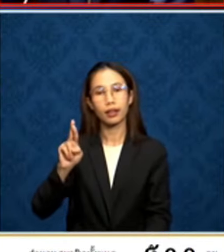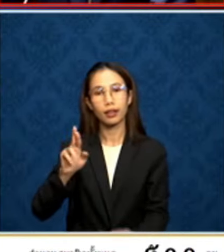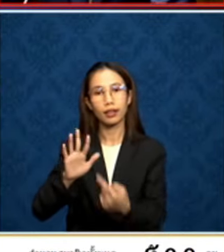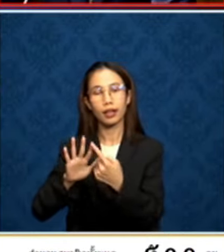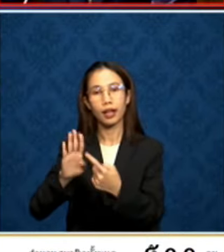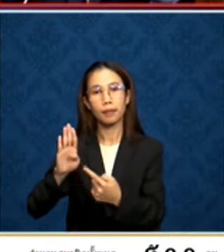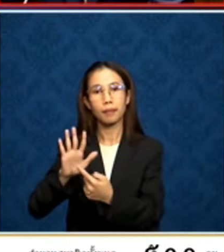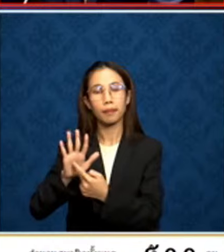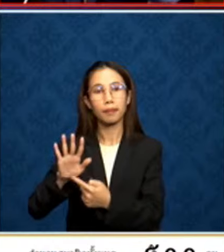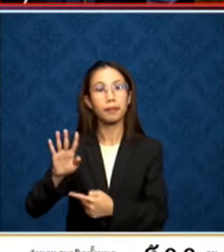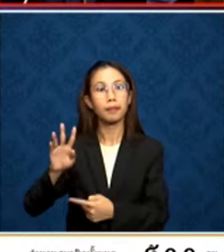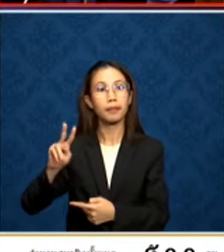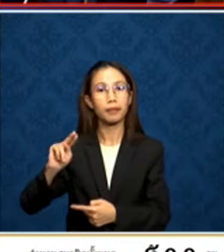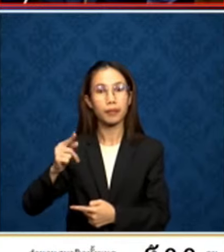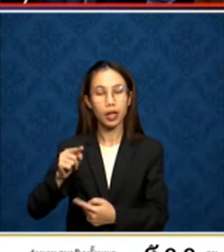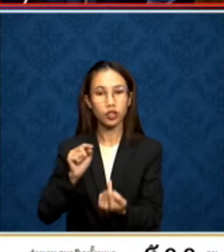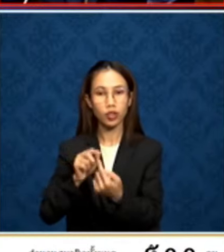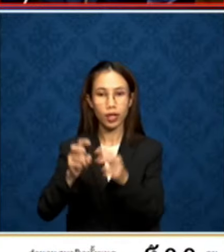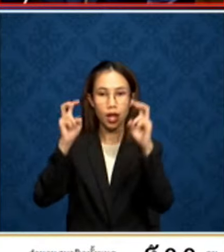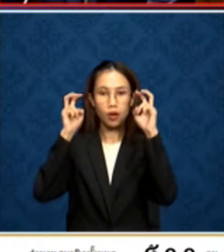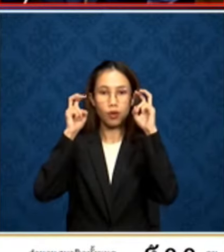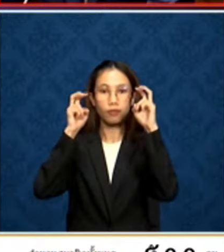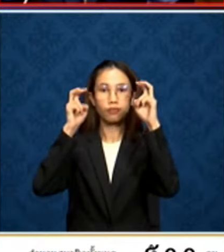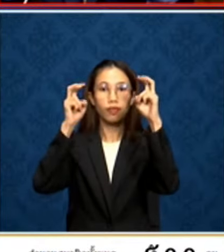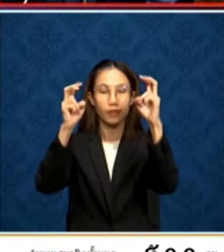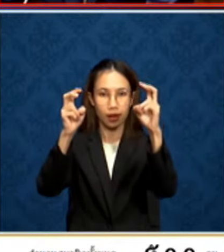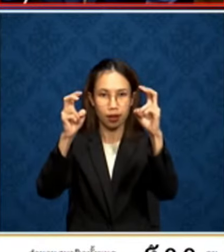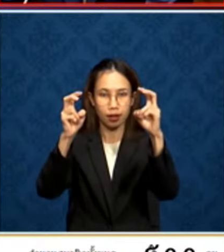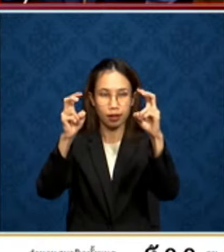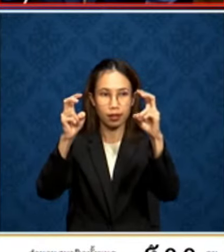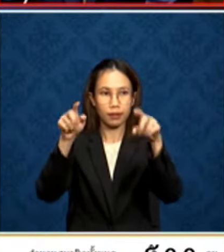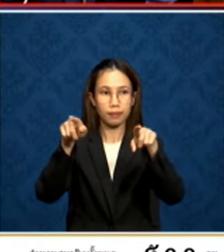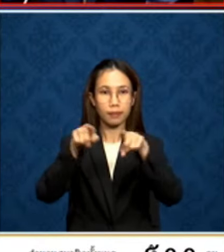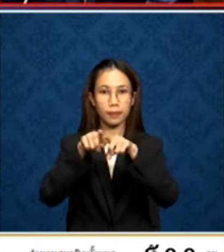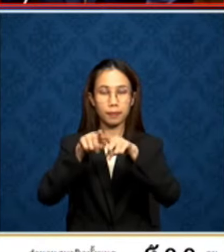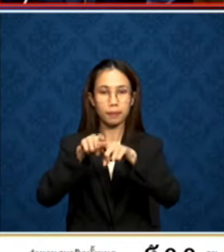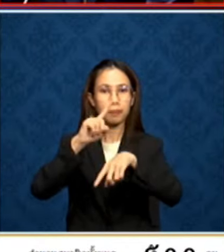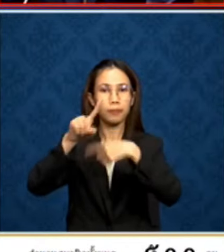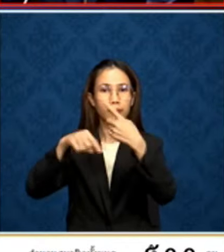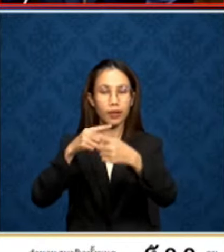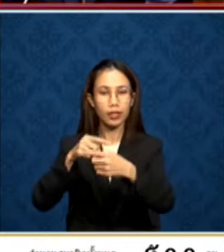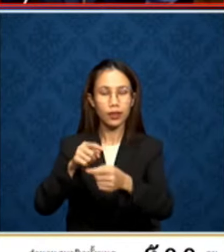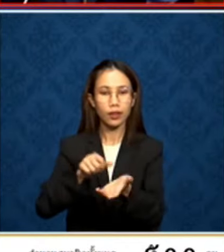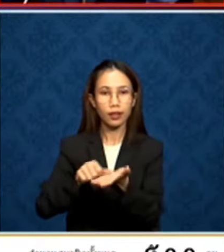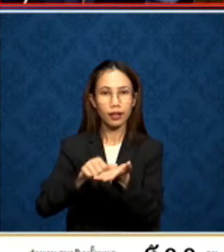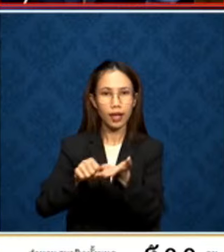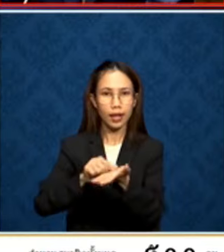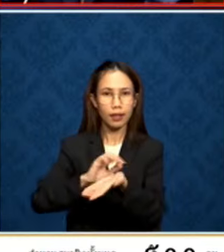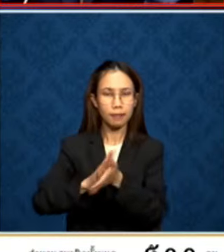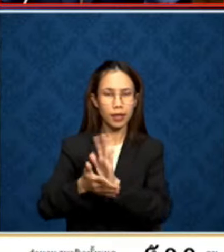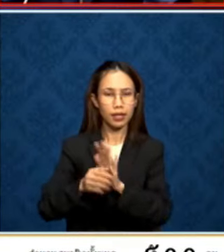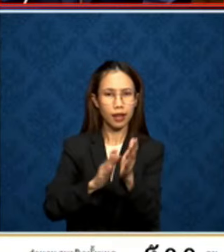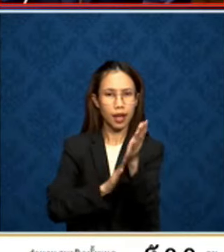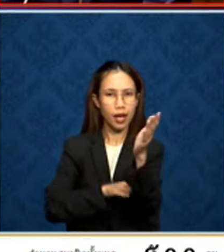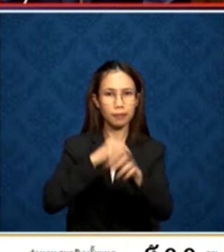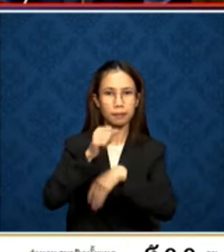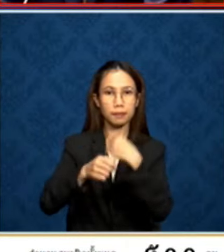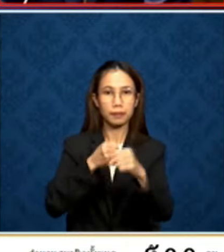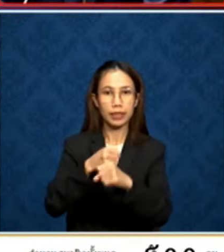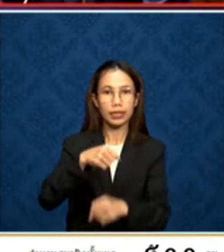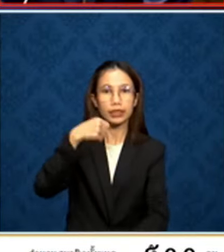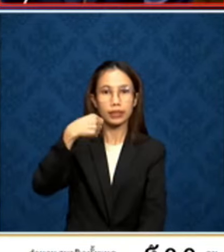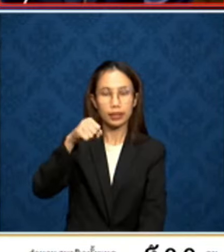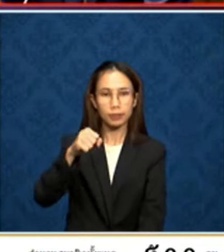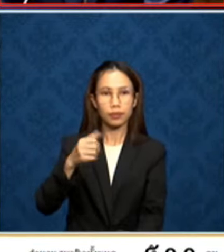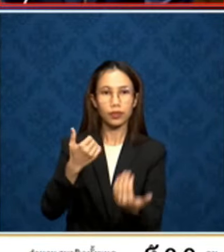Airportเริที่ไม่ได้รับการพัฒนาและขยายปรับปรุงใดๆมากกว่า 10ปีแล้วค่ะจนในวันนี้